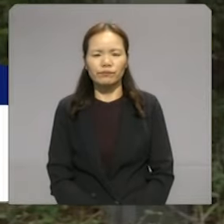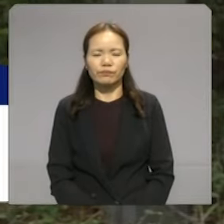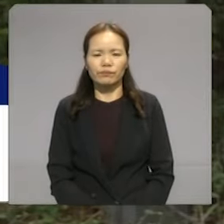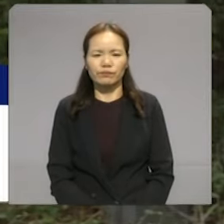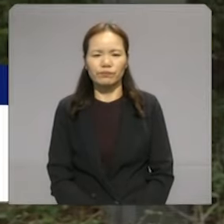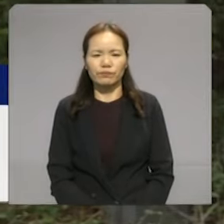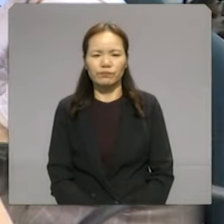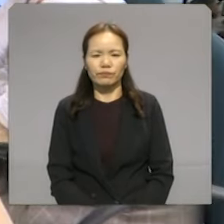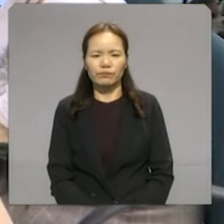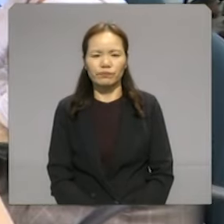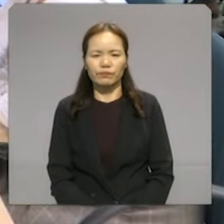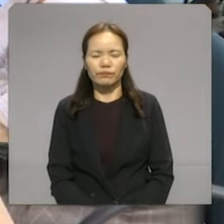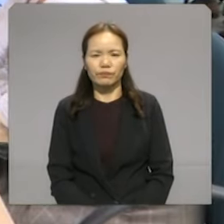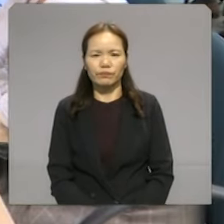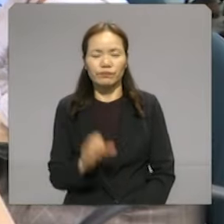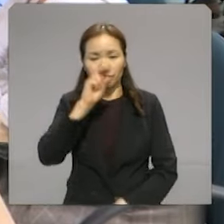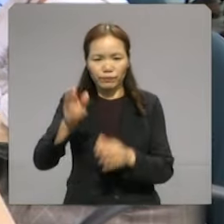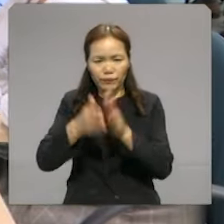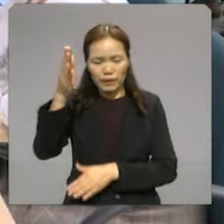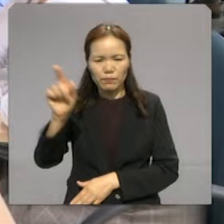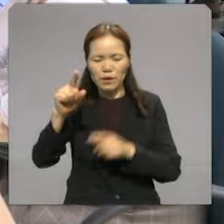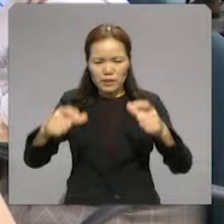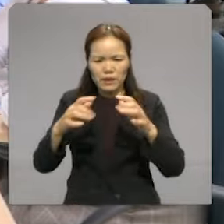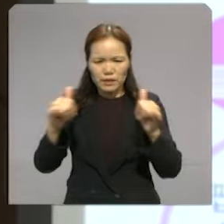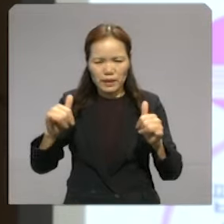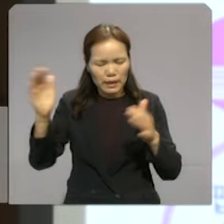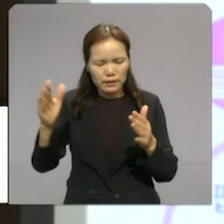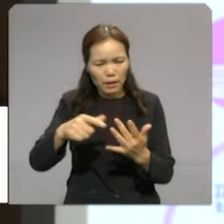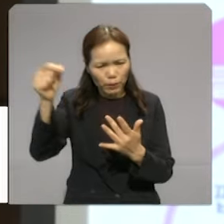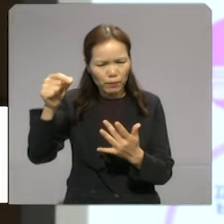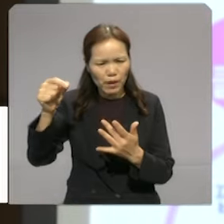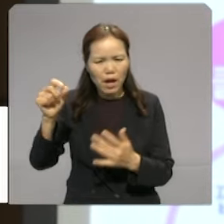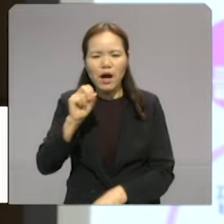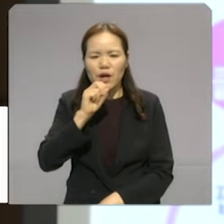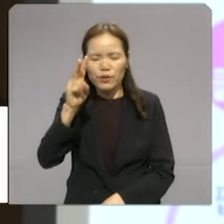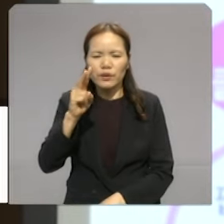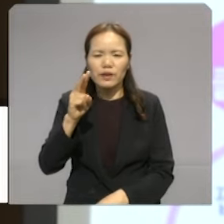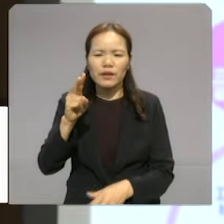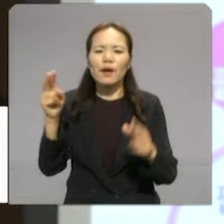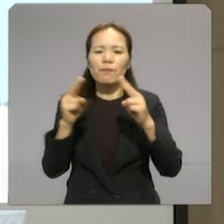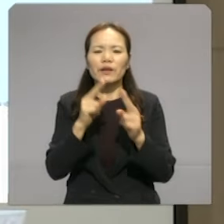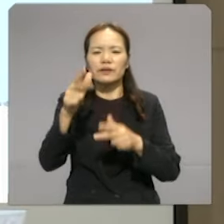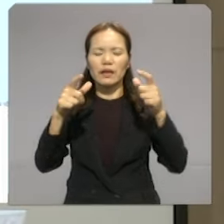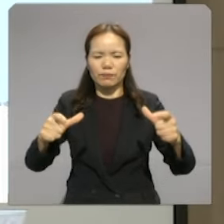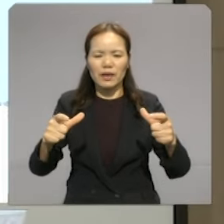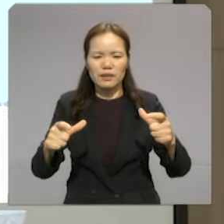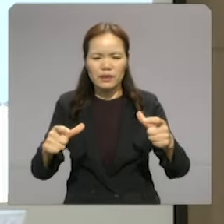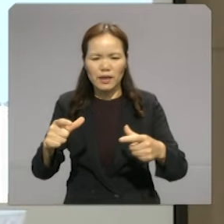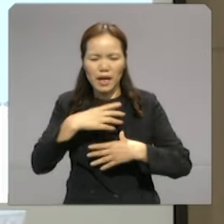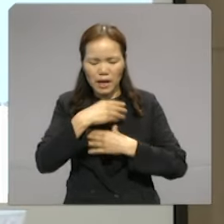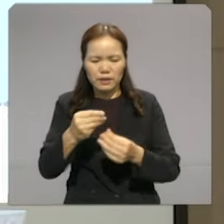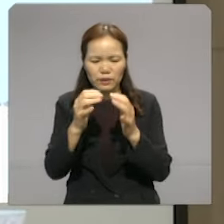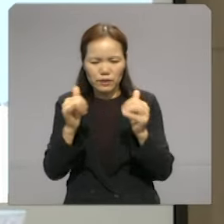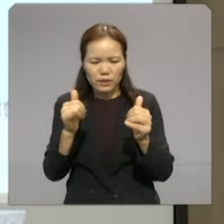되는 입장이니까. 용인시는 지역 인재 선발로 향후 조성될 용인 반도체 클러스터에 더욱 안정적인 인력 지원이